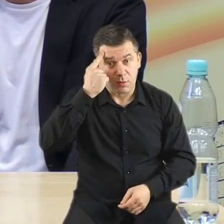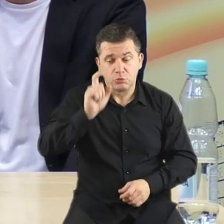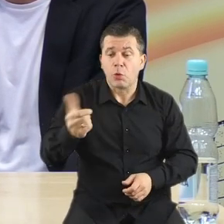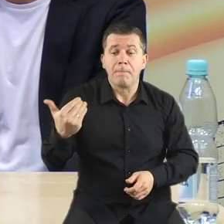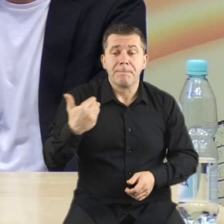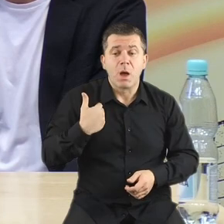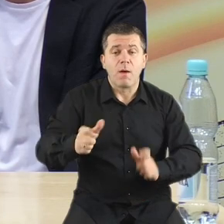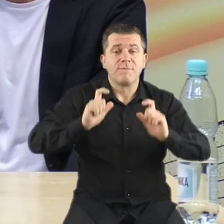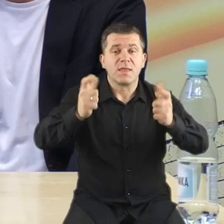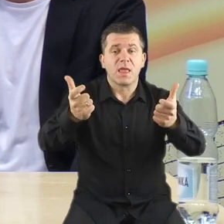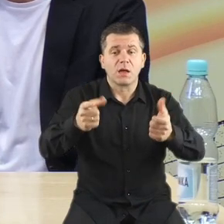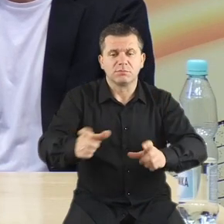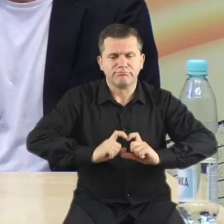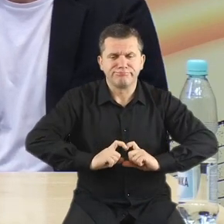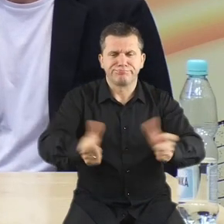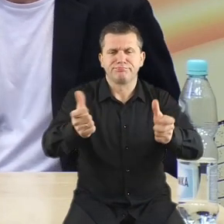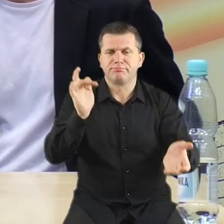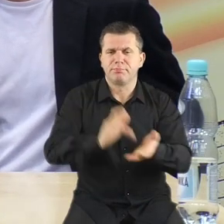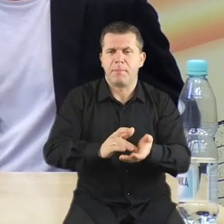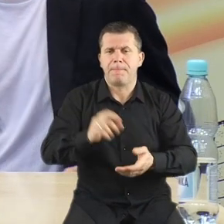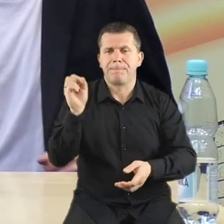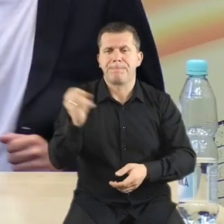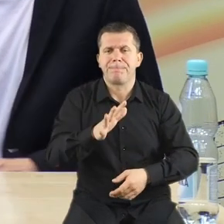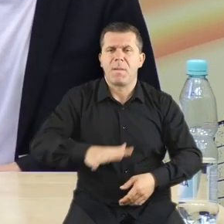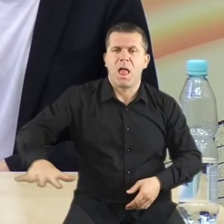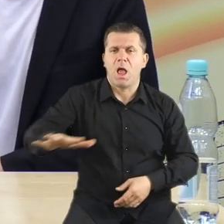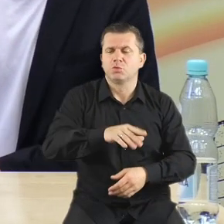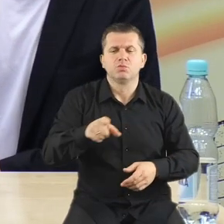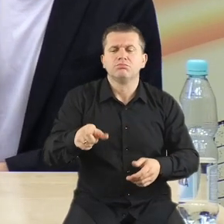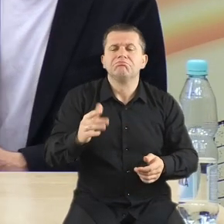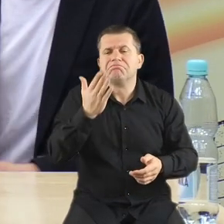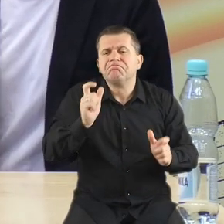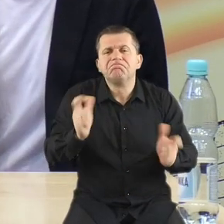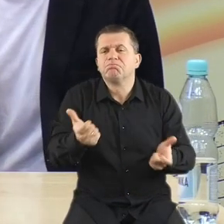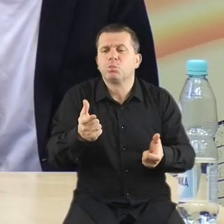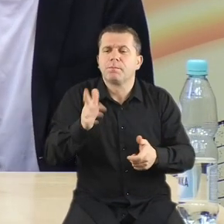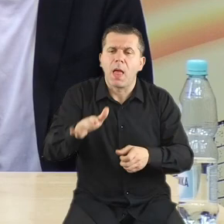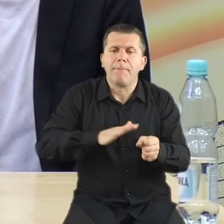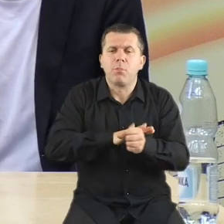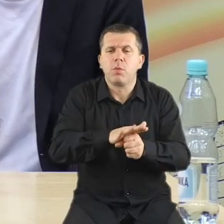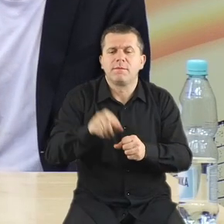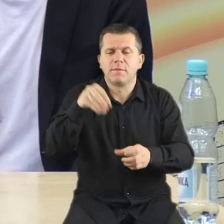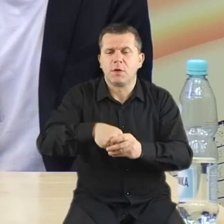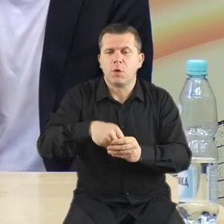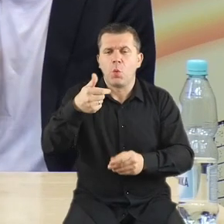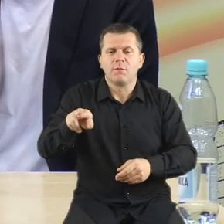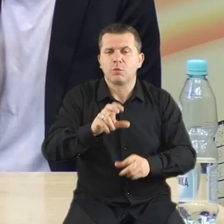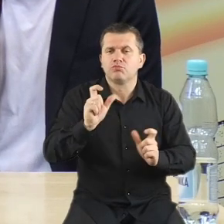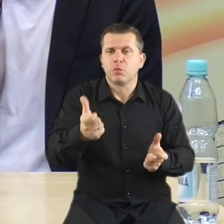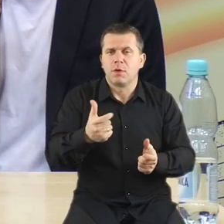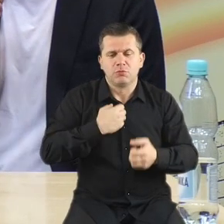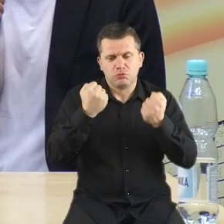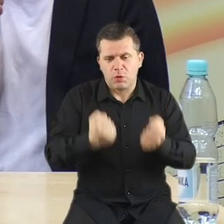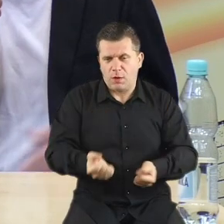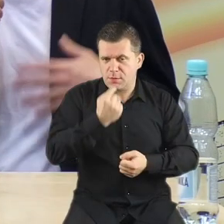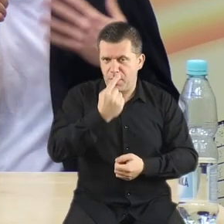co to było za wydarzenie. Był to wypadek na plaży. Proszę powiedzieć, jaką ono funkcję miało spełniać w utworze? Ciężko